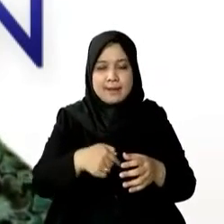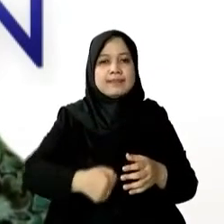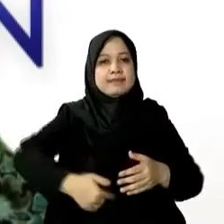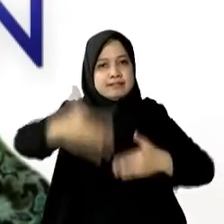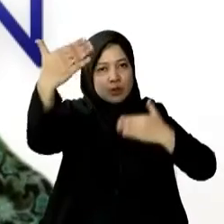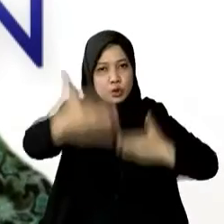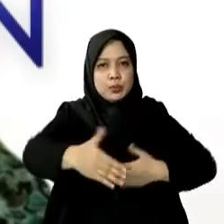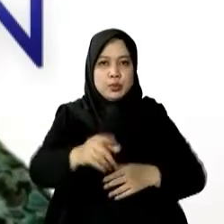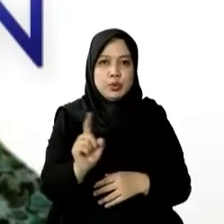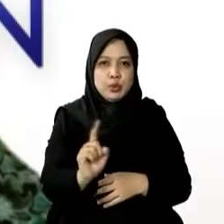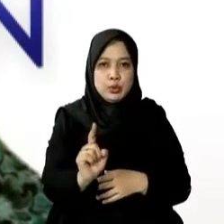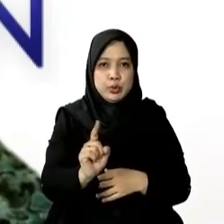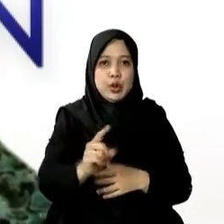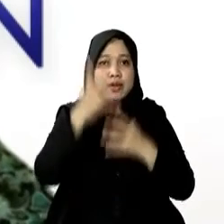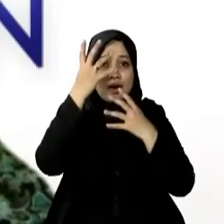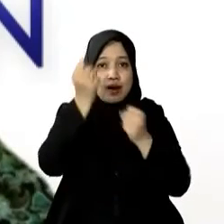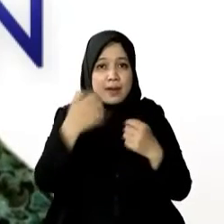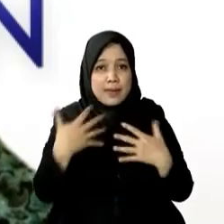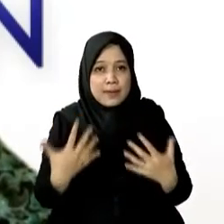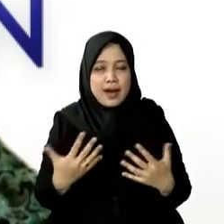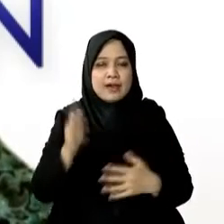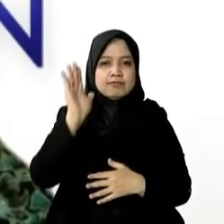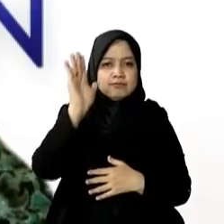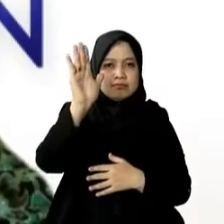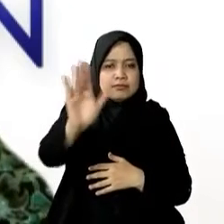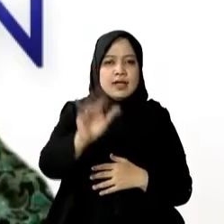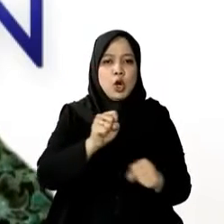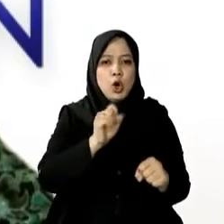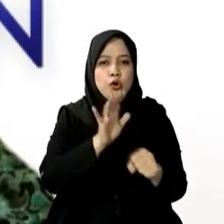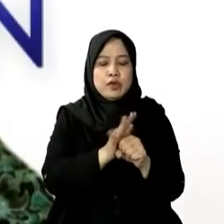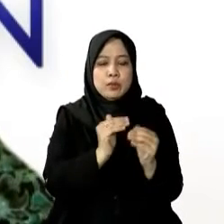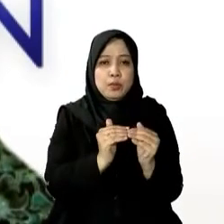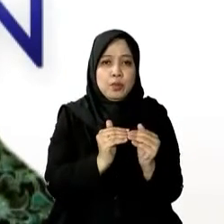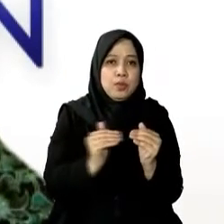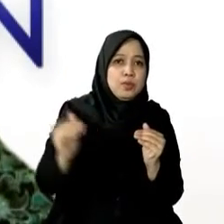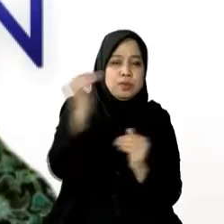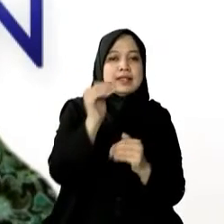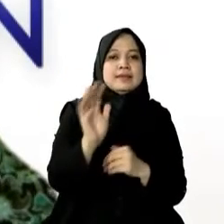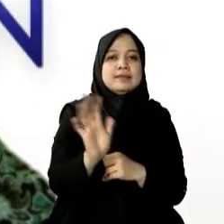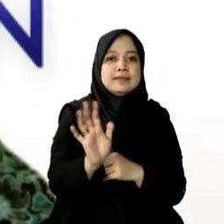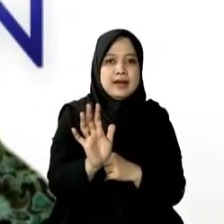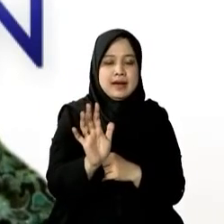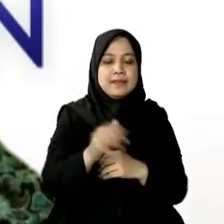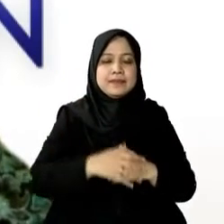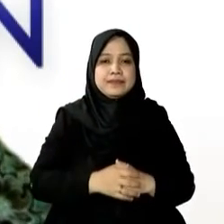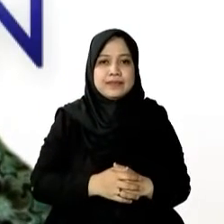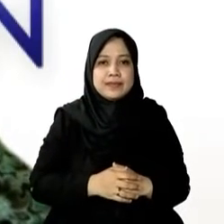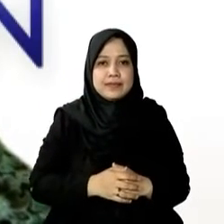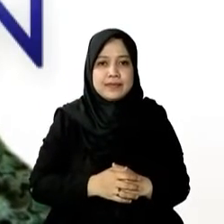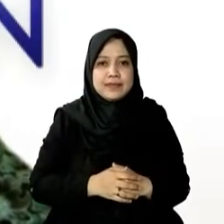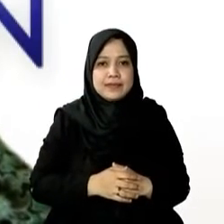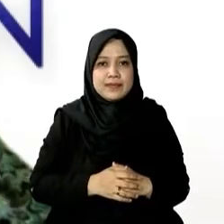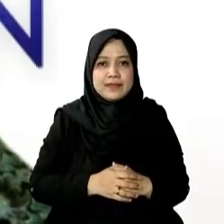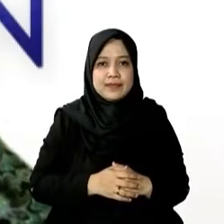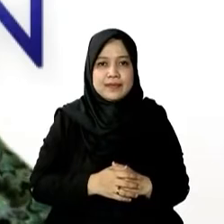harapan pun dengan begitu kedepannya nanti tidak terlalu tinggi lagi penularannya terjadi tapi tetap sehat selesai